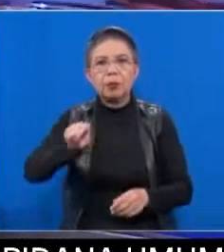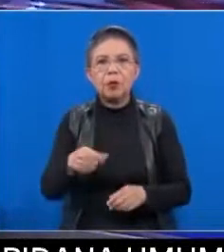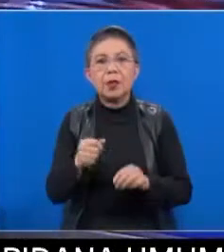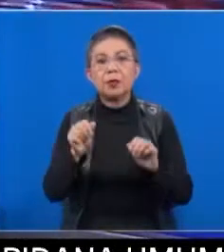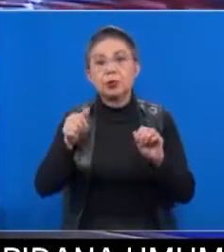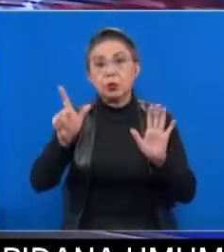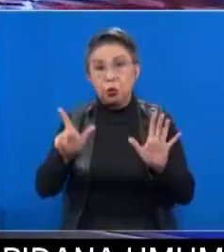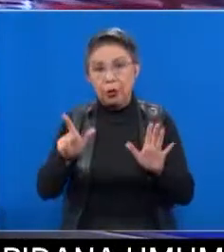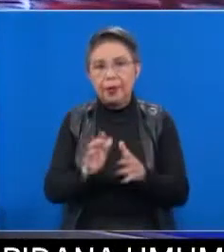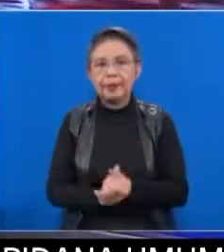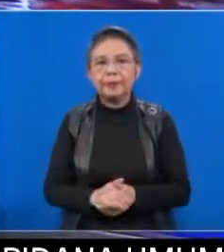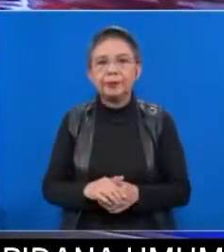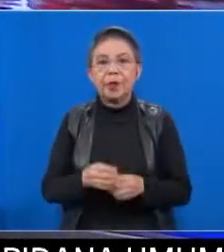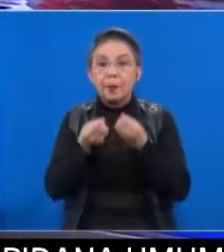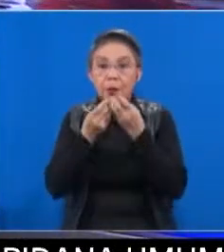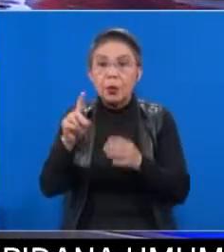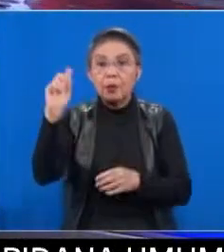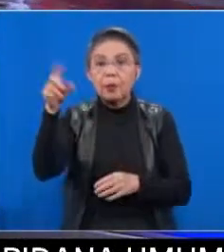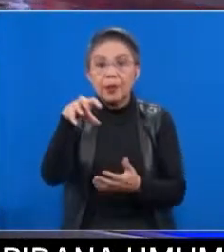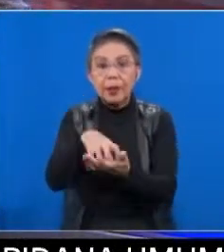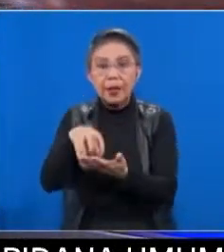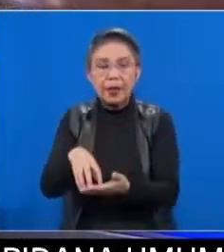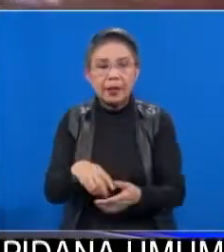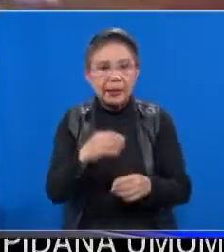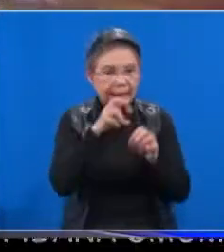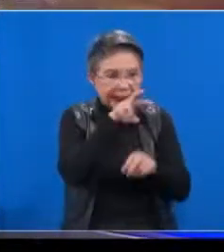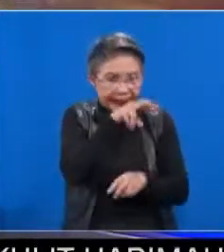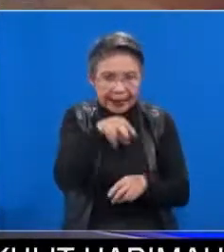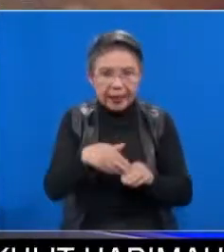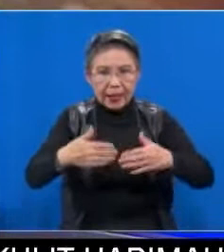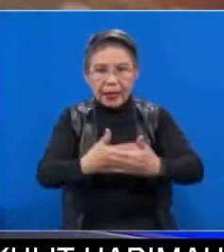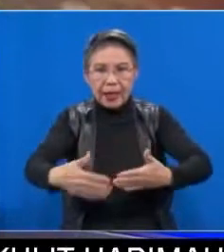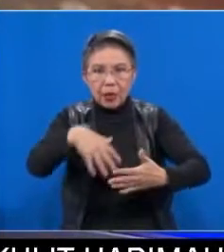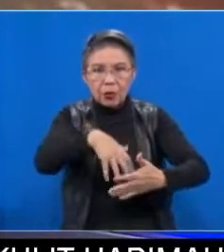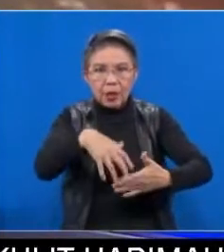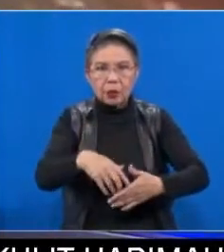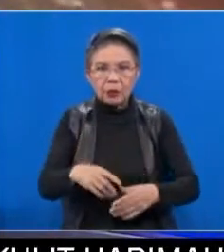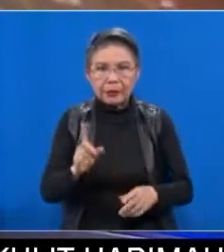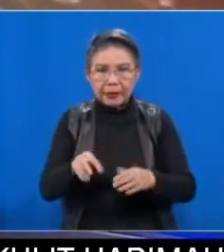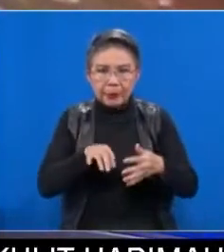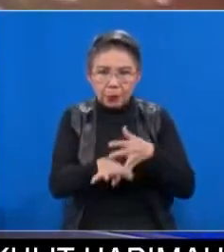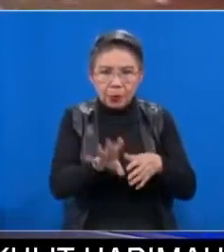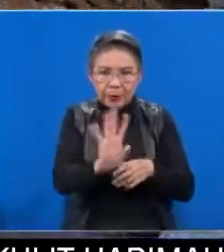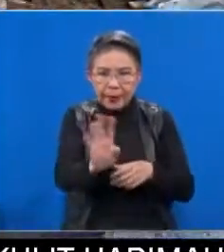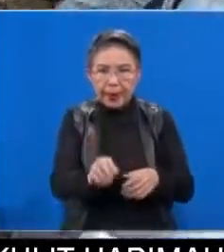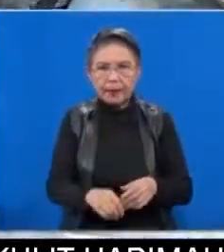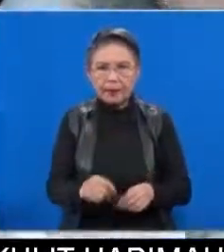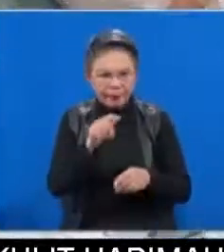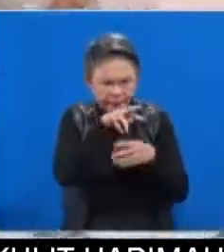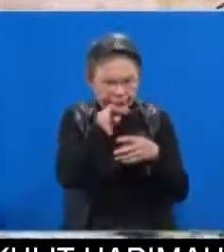dan mengimbau pemerintah daerah ngecek infrastruktur tanggul di wilayah yang rentan banjir rob.